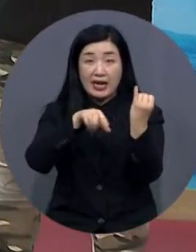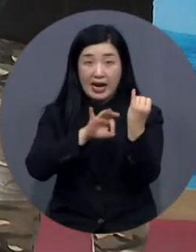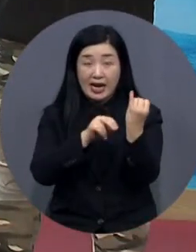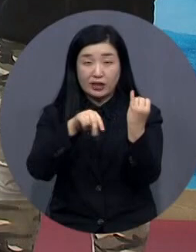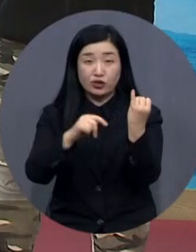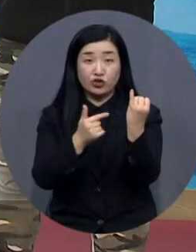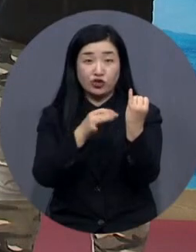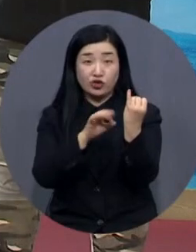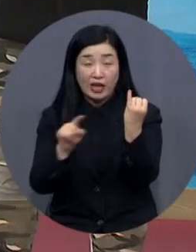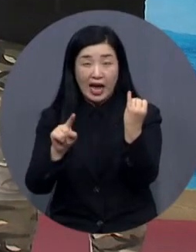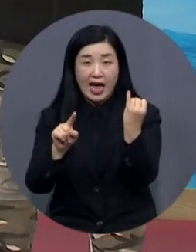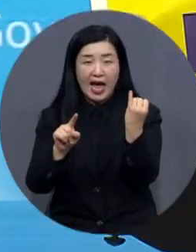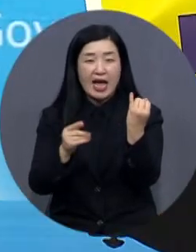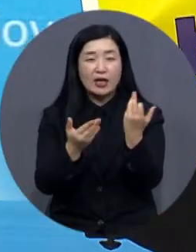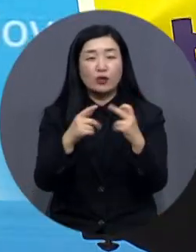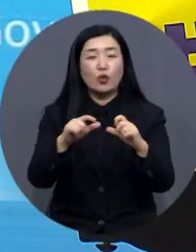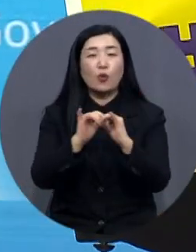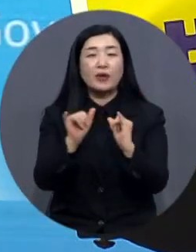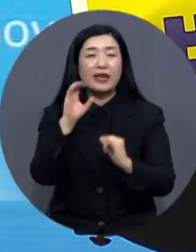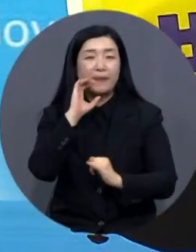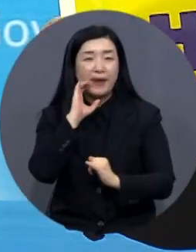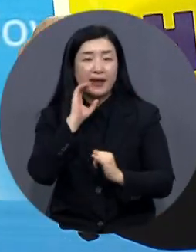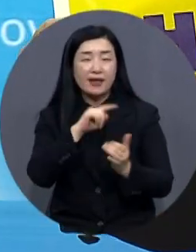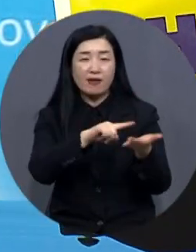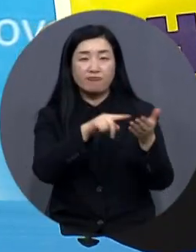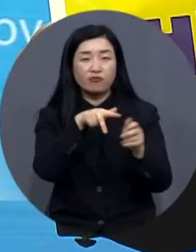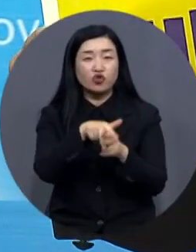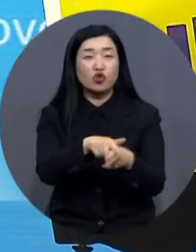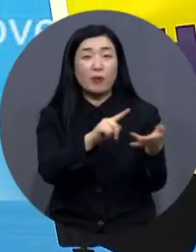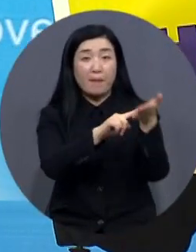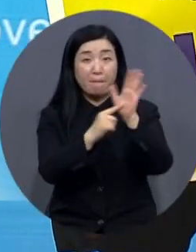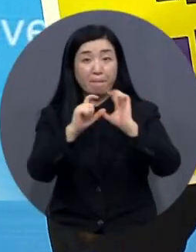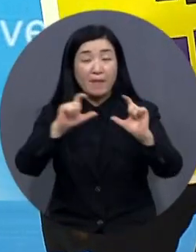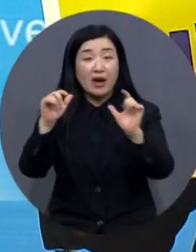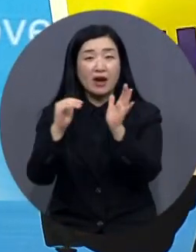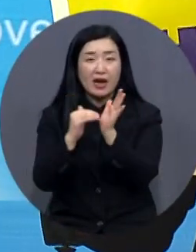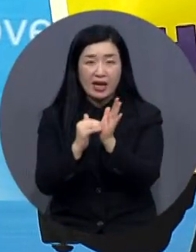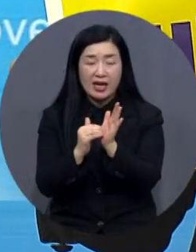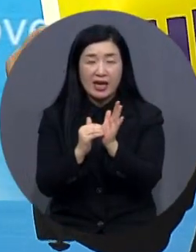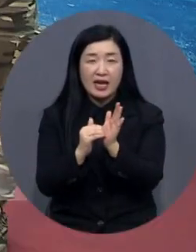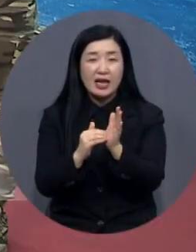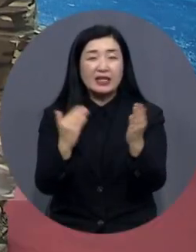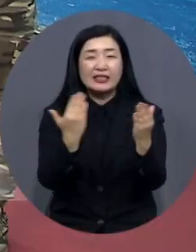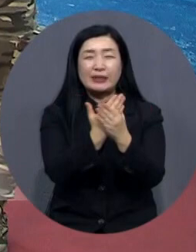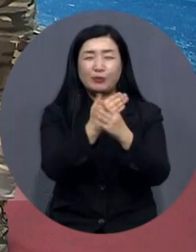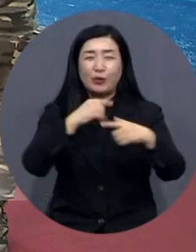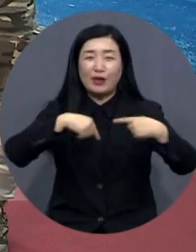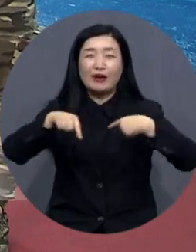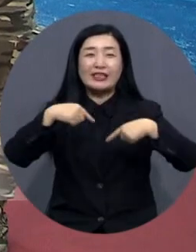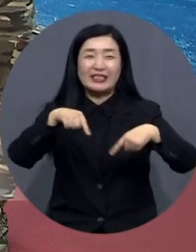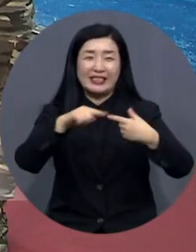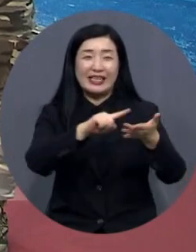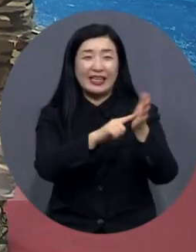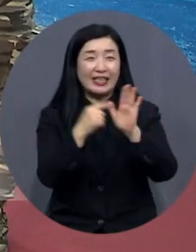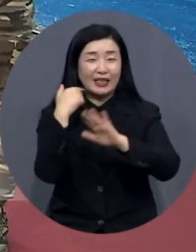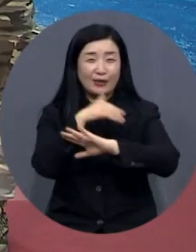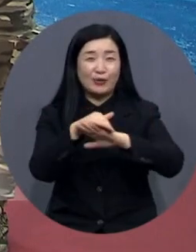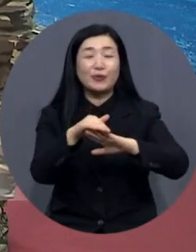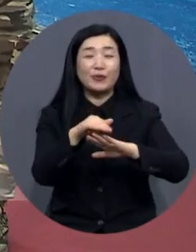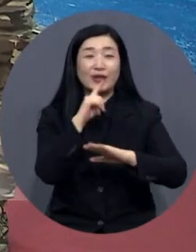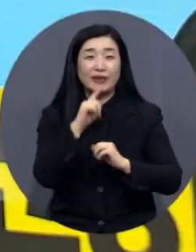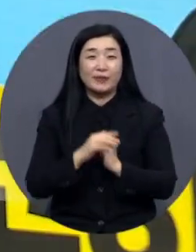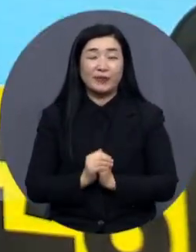제주도의회 도민카페에서 출마 기자회견을 열고 제주지역 진보정치 2세대로 새로운 진보정치를 열어가겠다고 밝혔습니다.